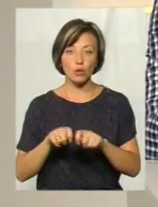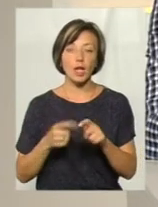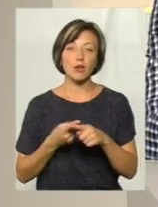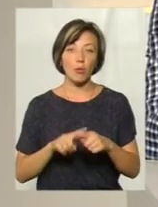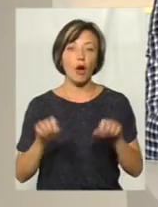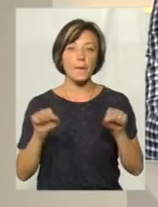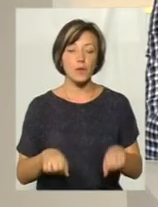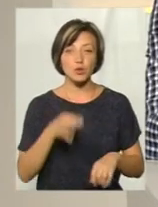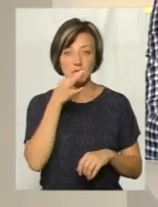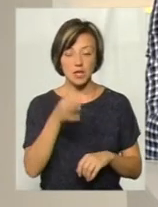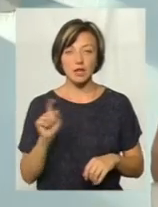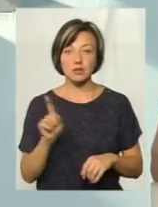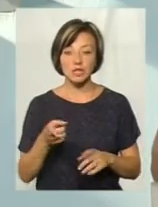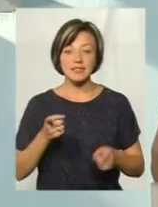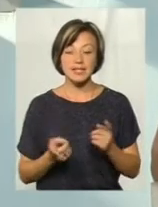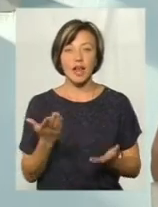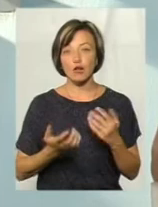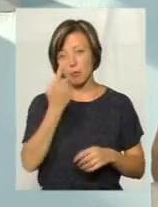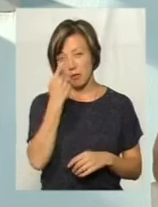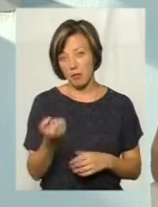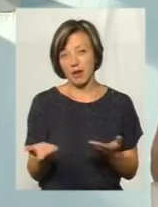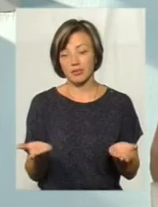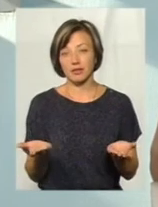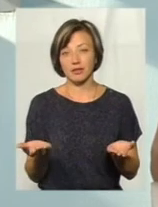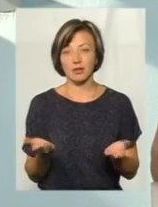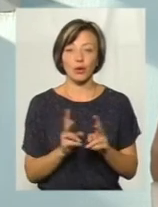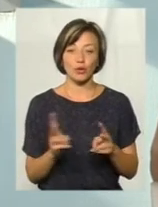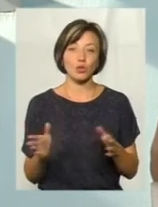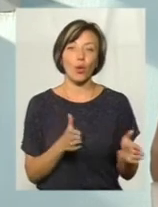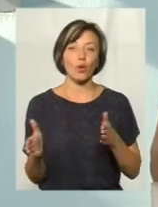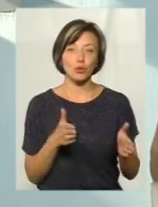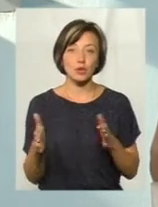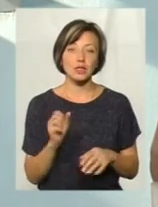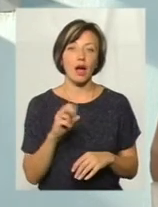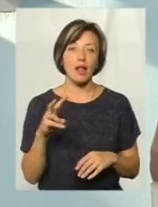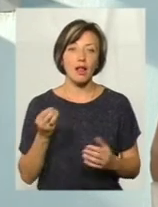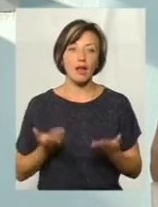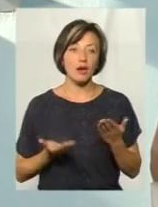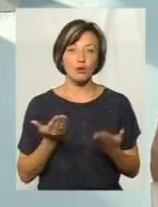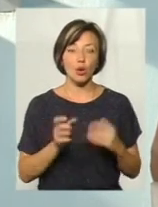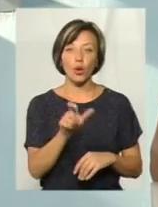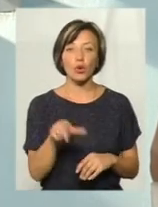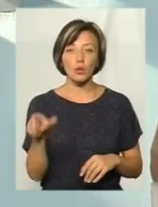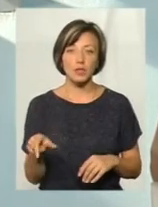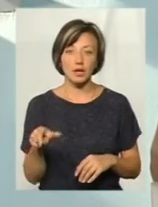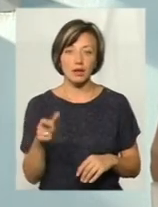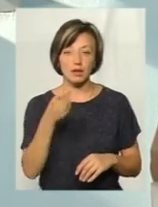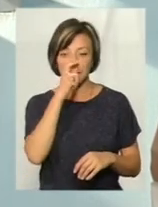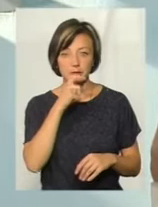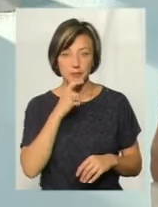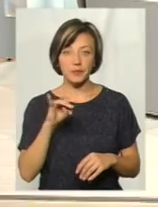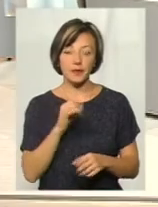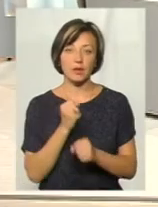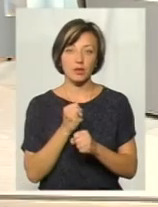можна сказати, що, звісно, якщо попереджений, то вже і хтось готується. Але якщо люди несвідомі і вони